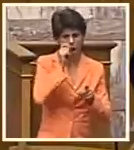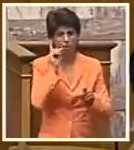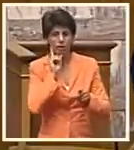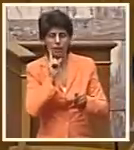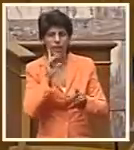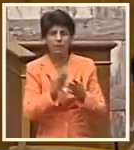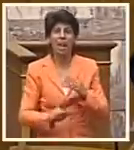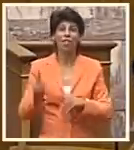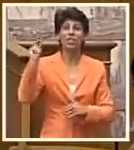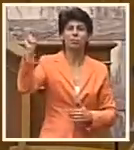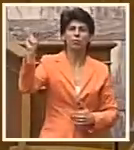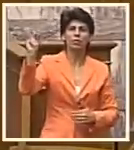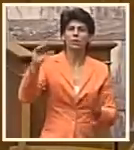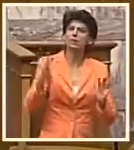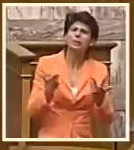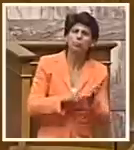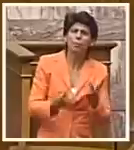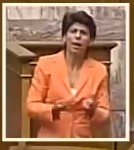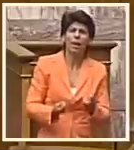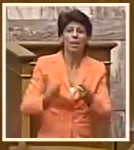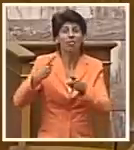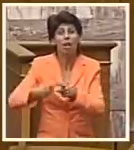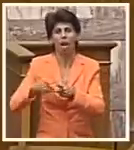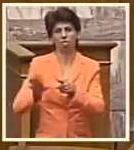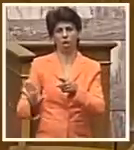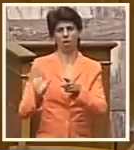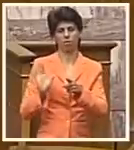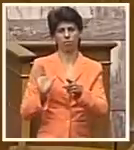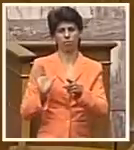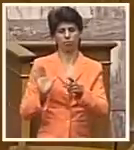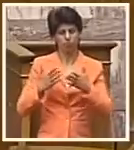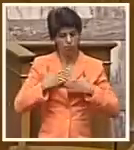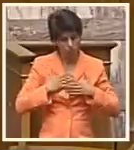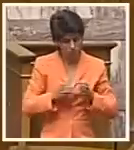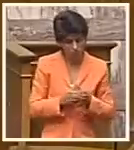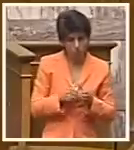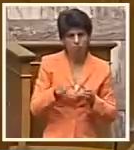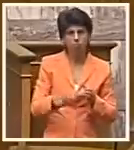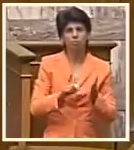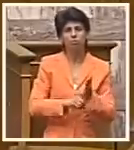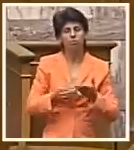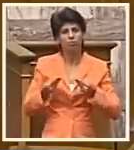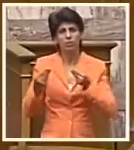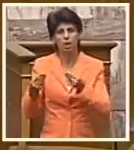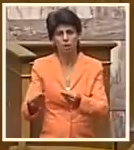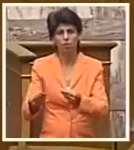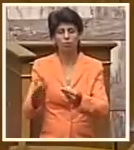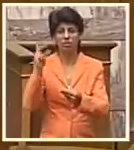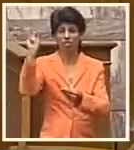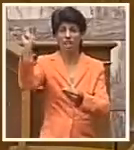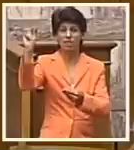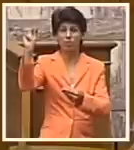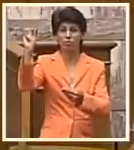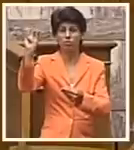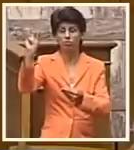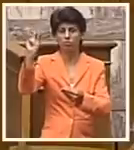να δεσμευθεί, να κάνει για την πατρίδα. Από την πλευρά μας είναι να δώσουμε η δέσμευσή μας όλες